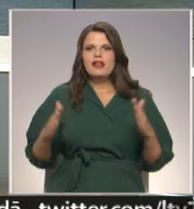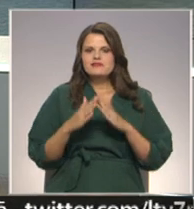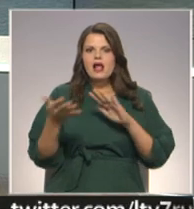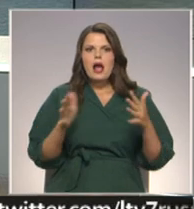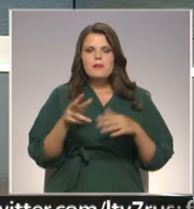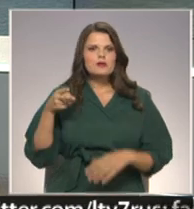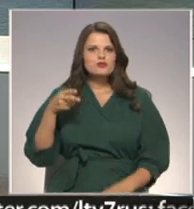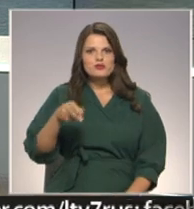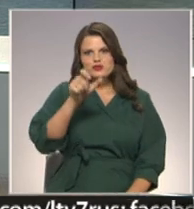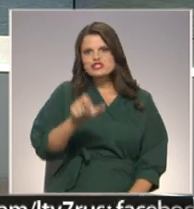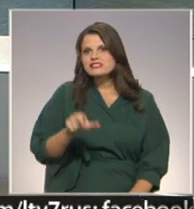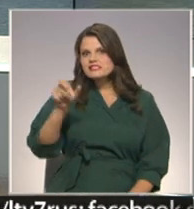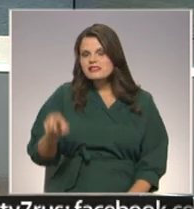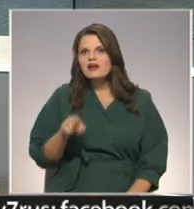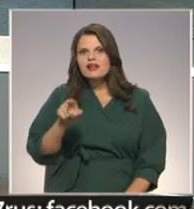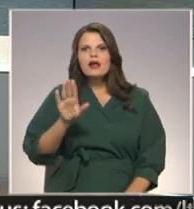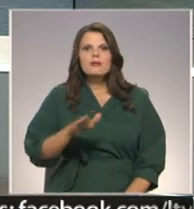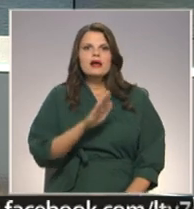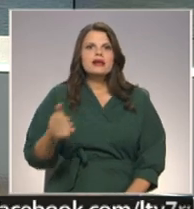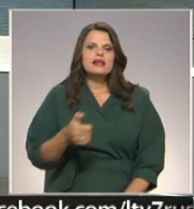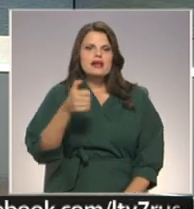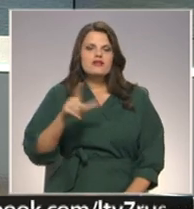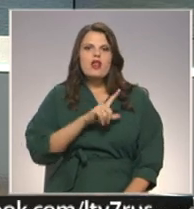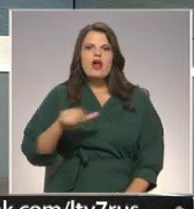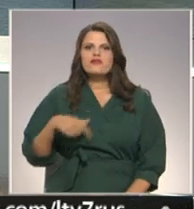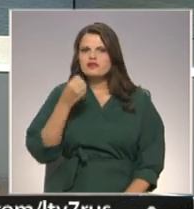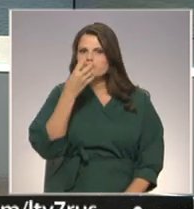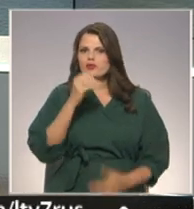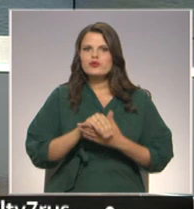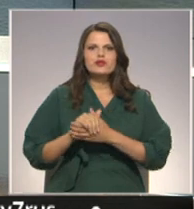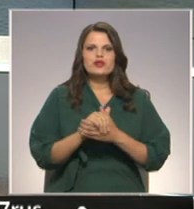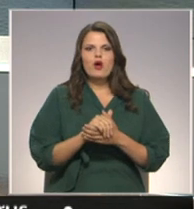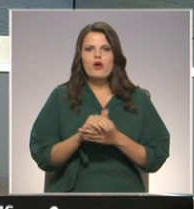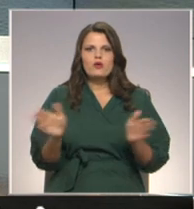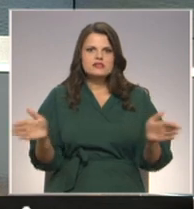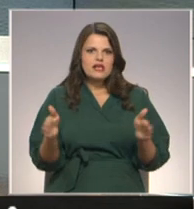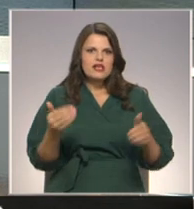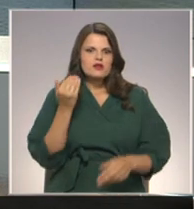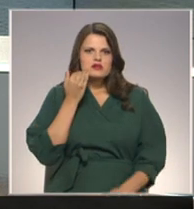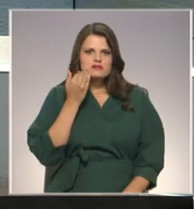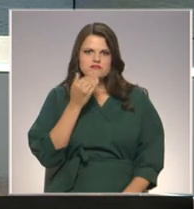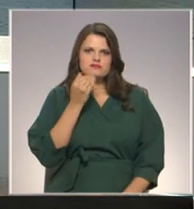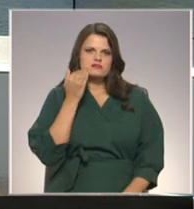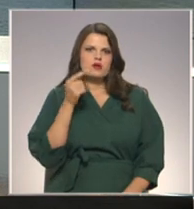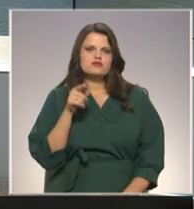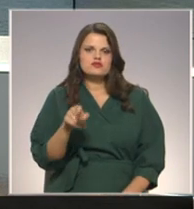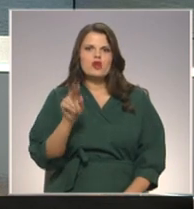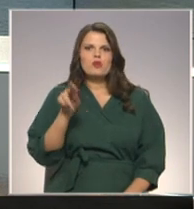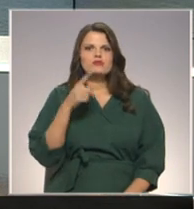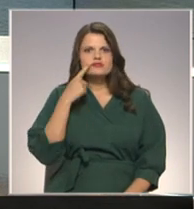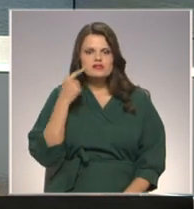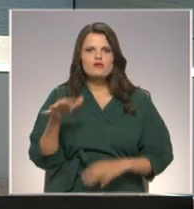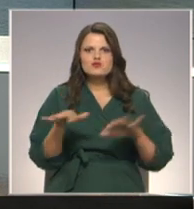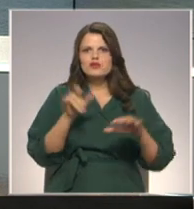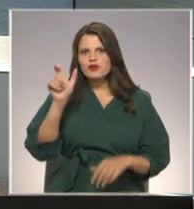aptuveni 2000 cilvēkiem. Tā par ikgadējo Latvijas puķu draugu sajietu, saka tā krustāvs un rīkotājs Aivars